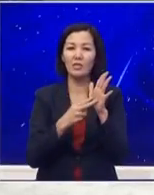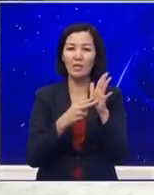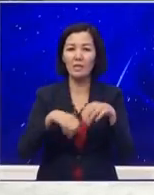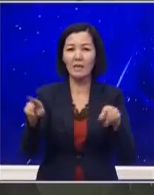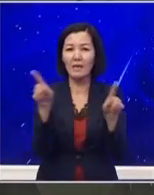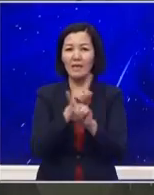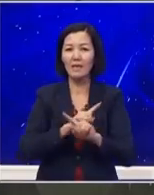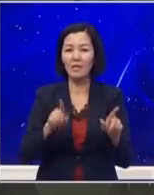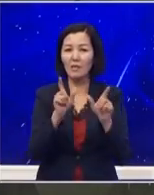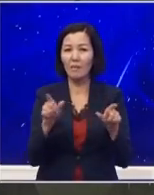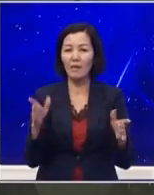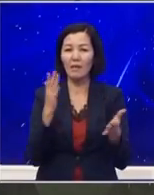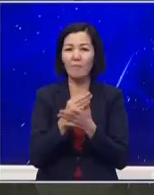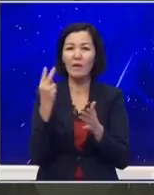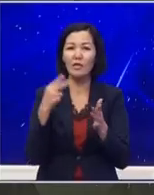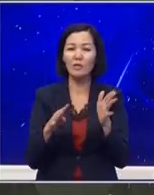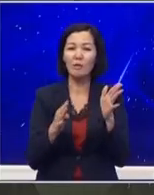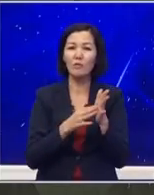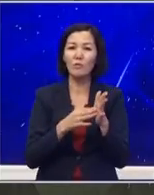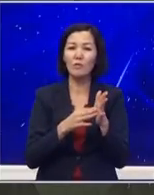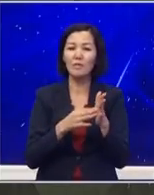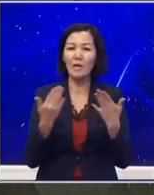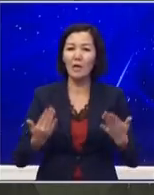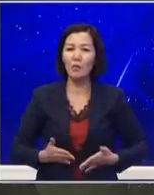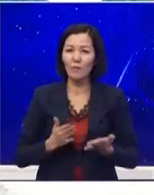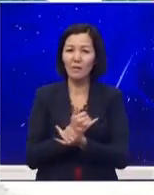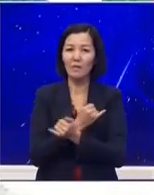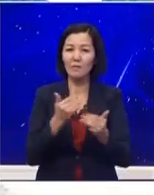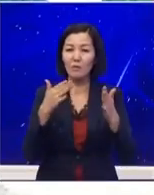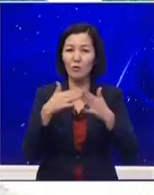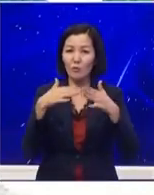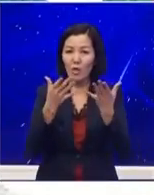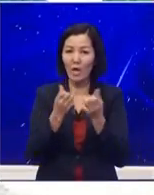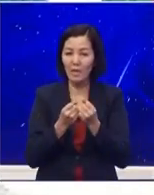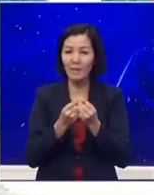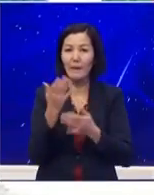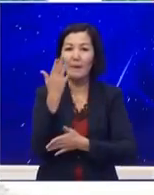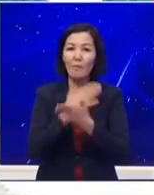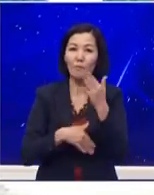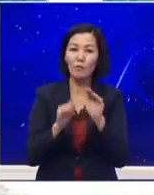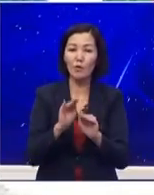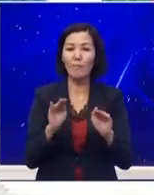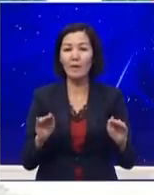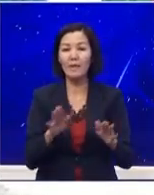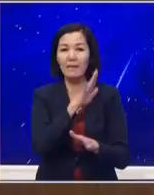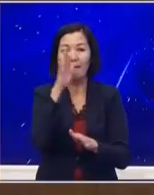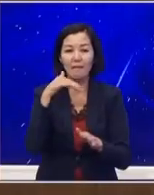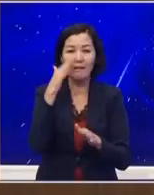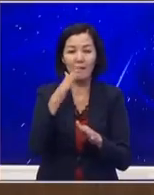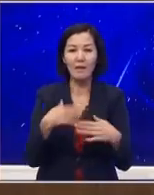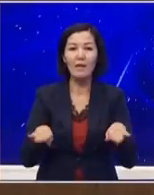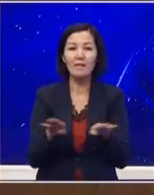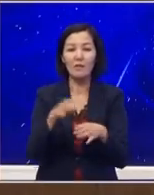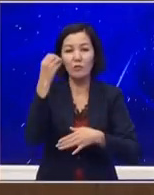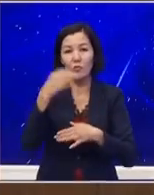қажет ететін бала бар. Оның 29-ы арнайы әлеуметтік қызметті үйде алады. Сондықтан мүмкіндігі шектеулі балалардың ата-аналары дәл